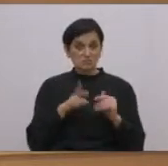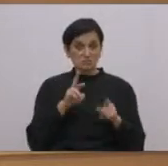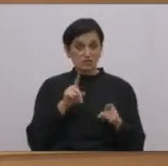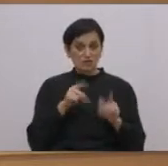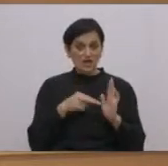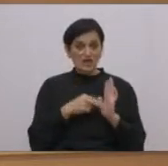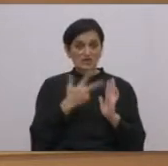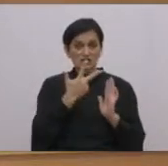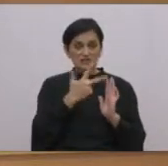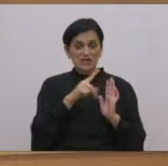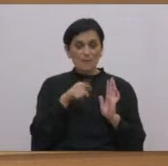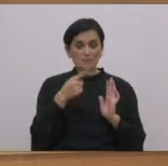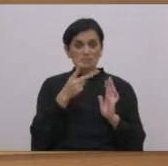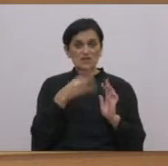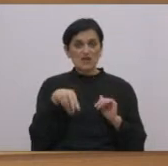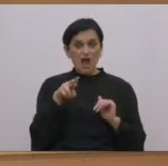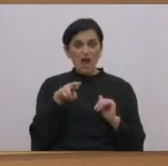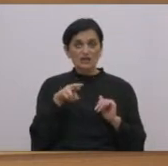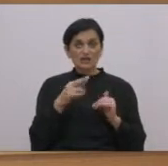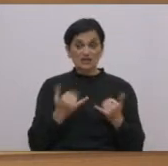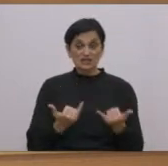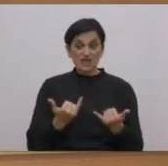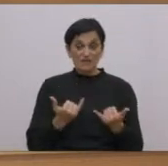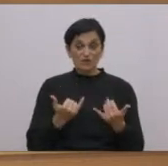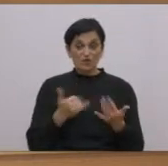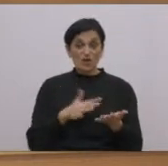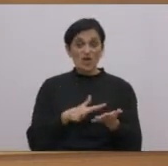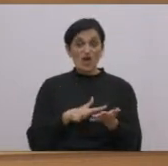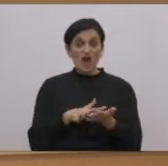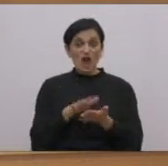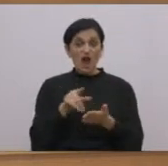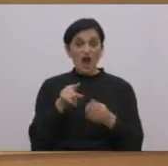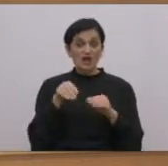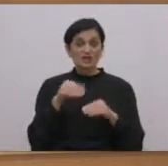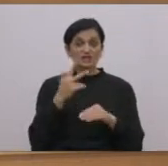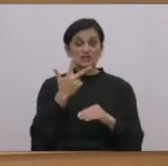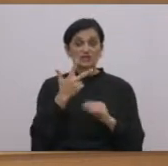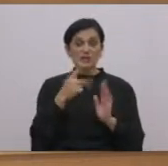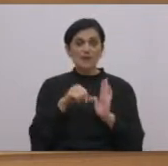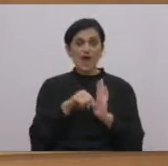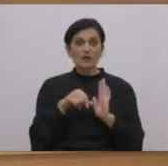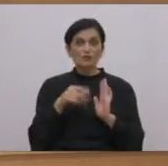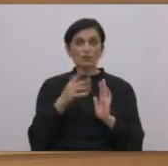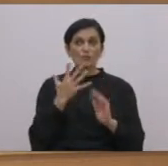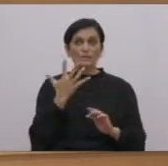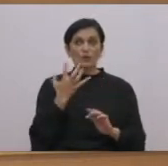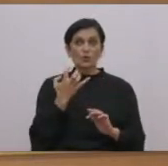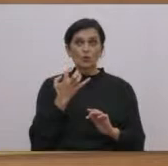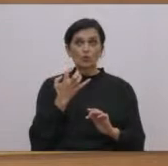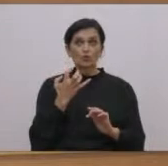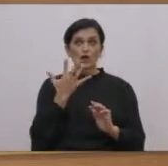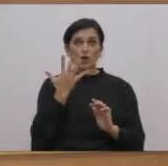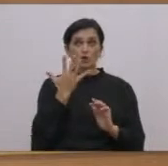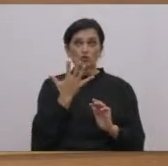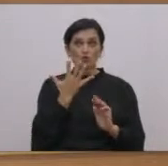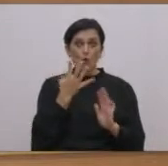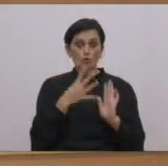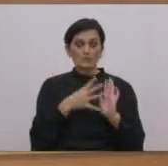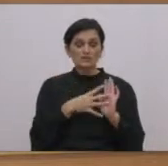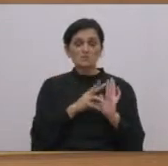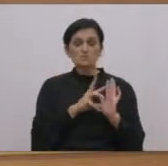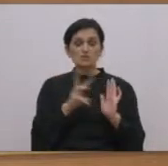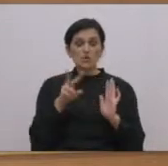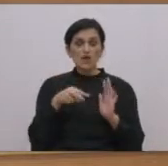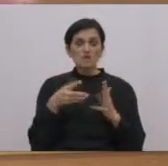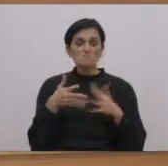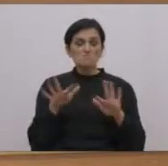ეღინებოდა 3.1 მილიარდი. დღევანდელი უკვე ხარჯაღრიცხვით იზრდება 3.6, 559 მილიონი ლარით მეტი